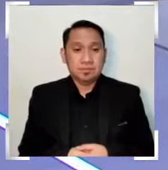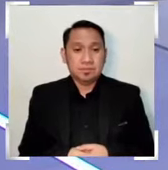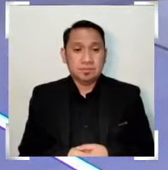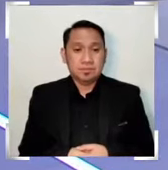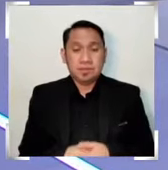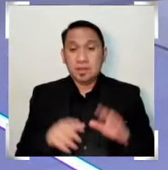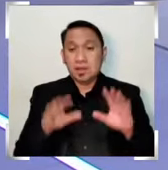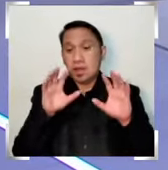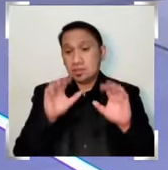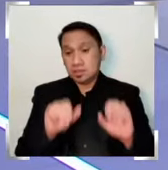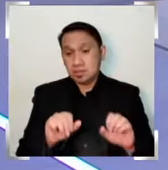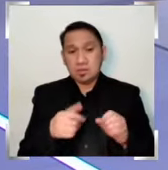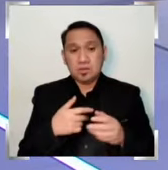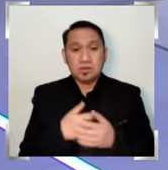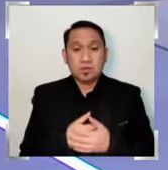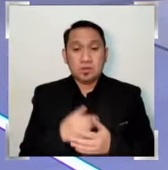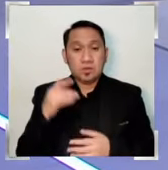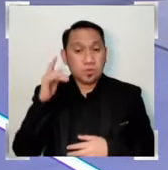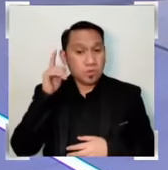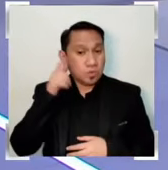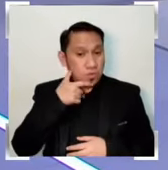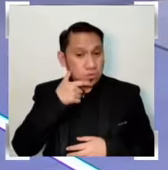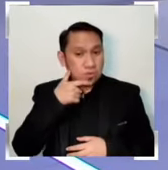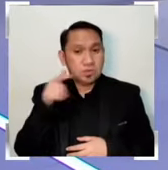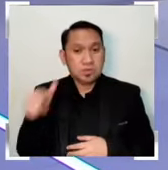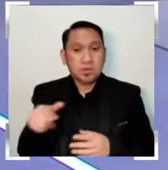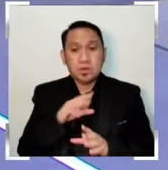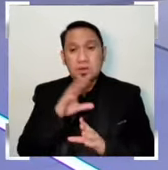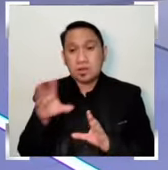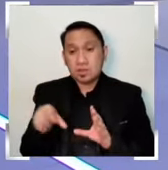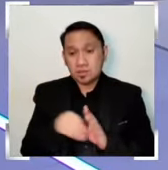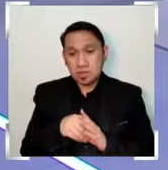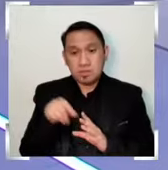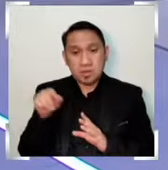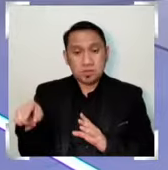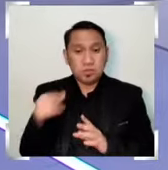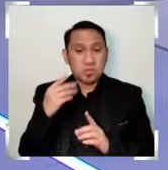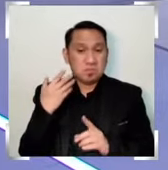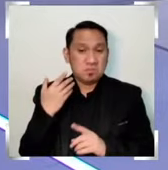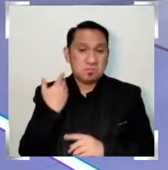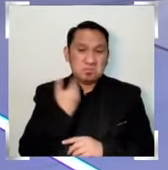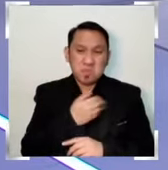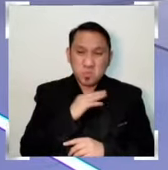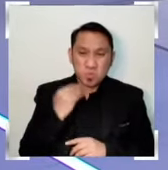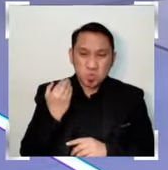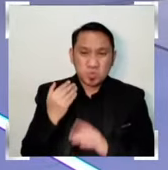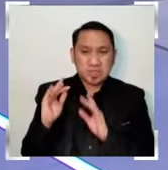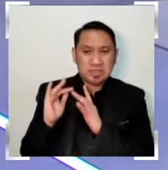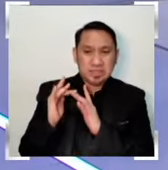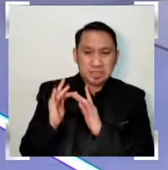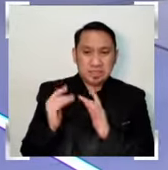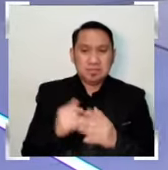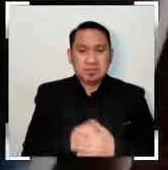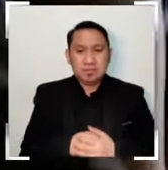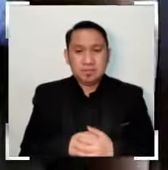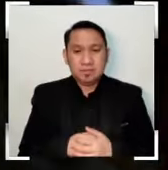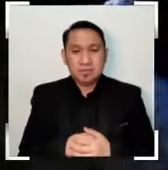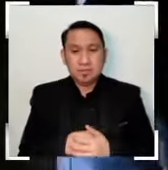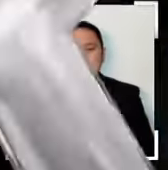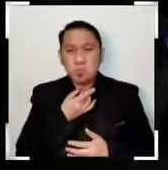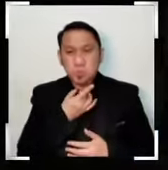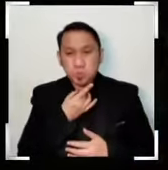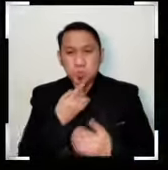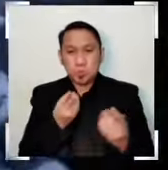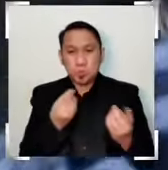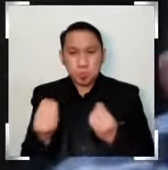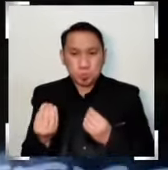Arestado ang isang call center agent na sangkot umano sa online kalaswaan. Saksi, si John Consulta.